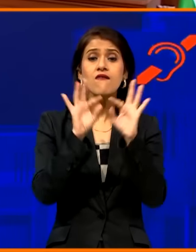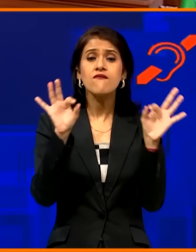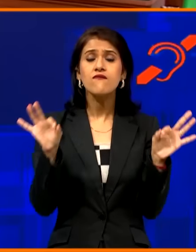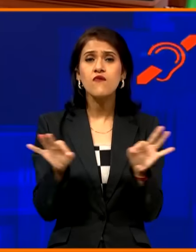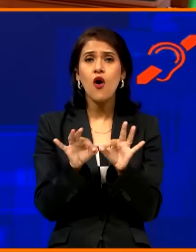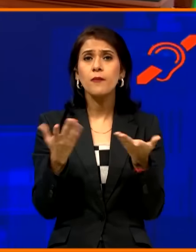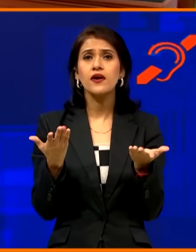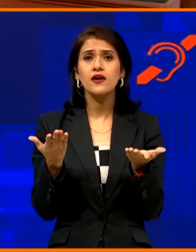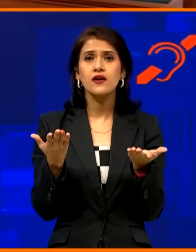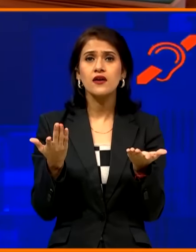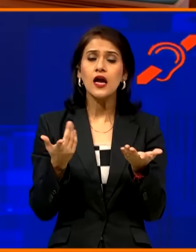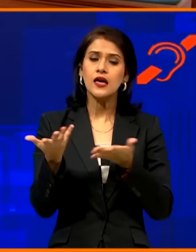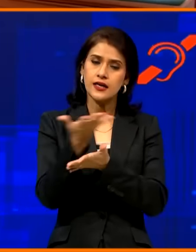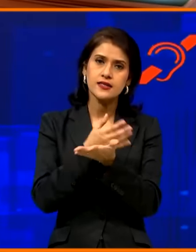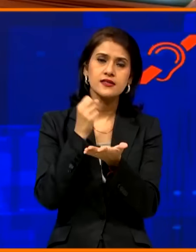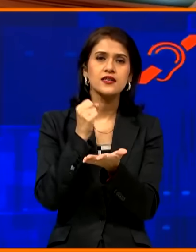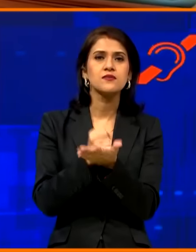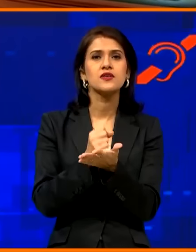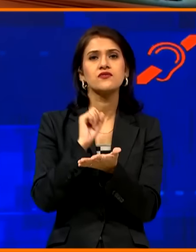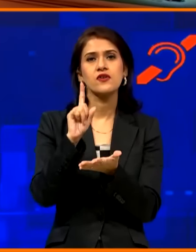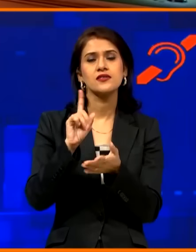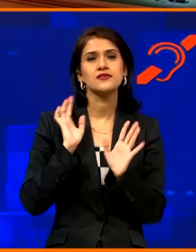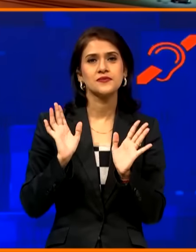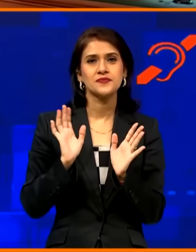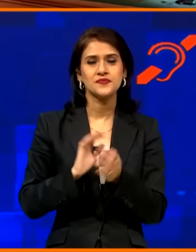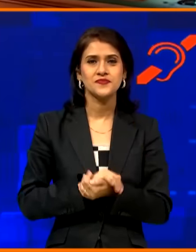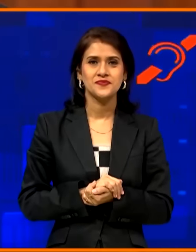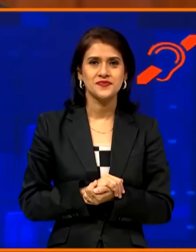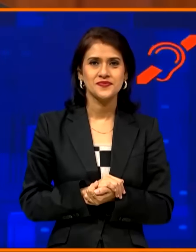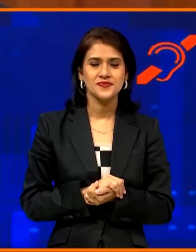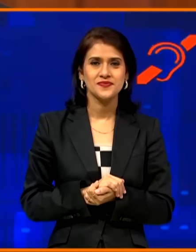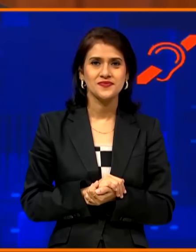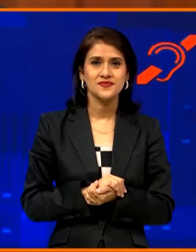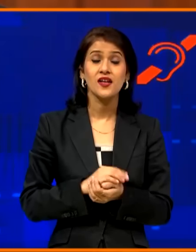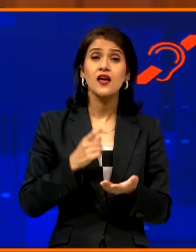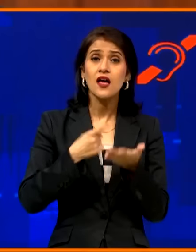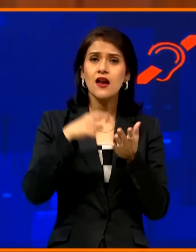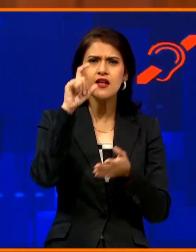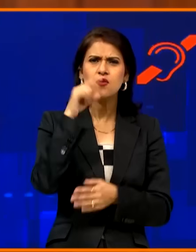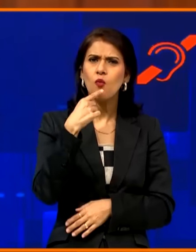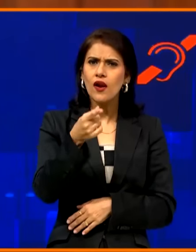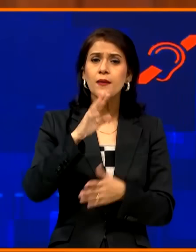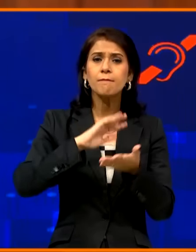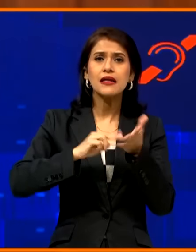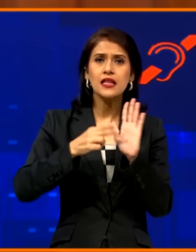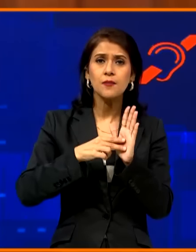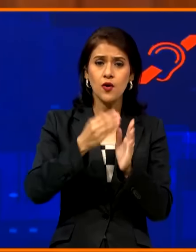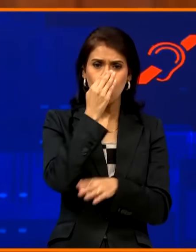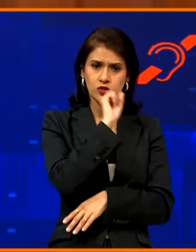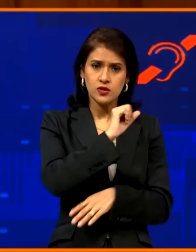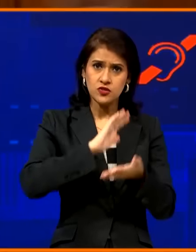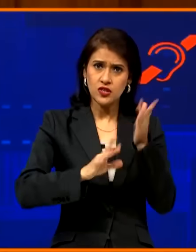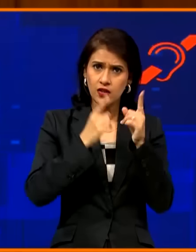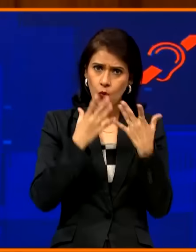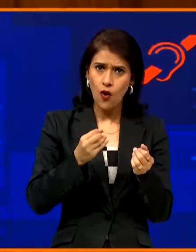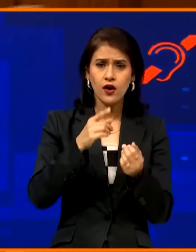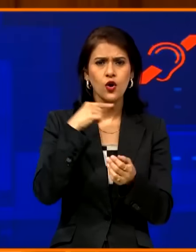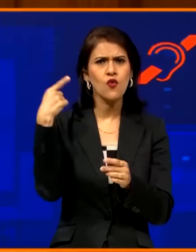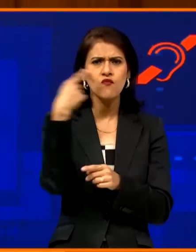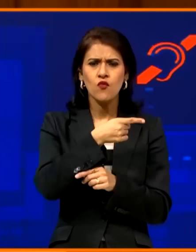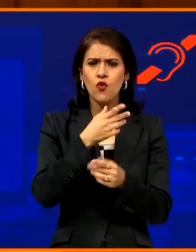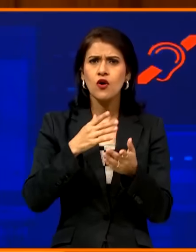में लाएंगे इस पर डिस्कशन तो जरूर होना चाहिए उसमें यह तो नहीं कहा गया कि जिसको निकाह करना है उसको फेरे लगाने पड़ेंगे हां तो ठीक है उसमें क्या प्रॉब्लम है अभी